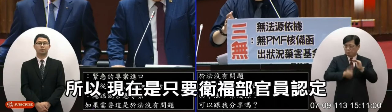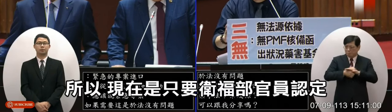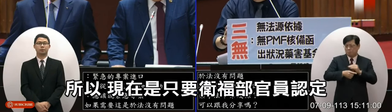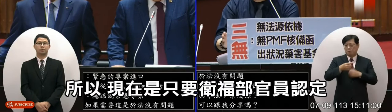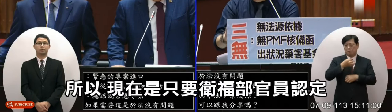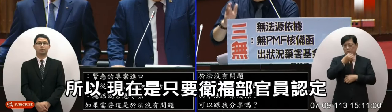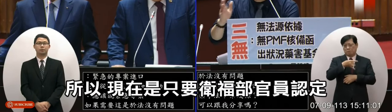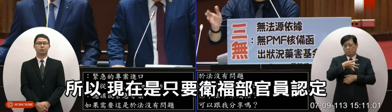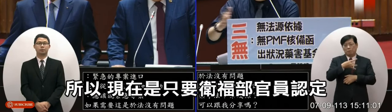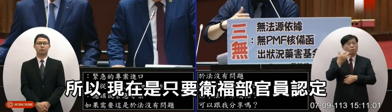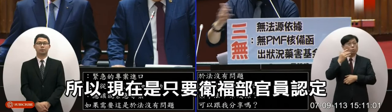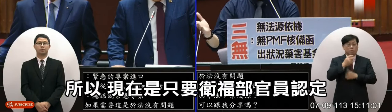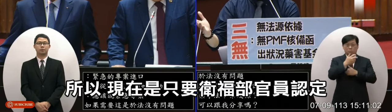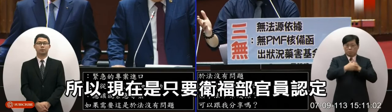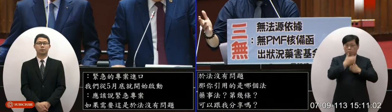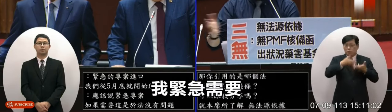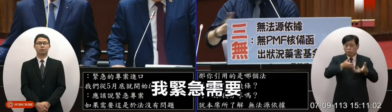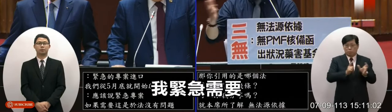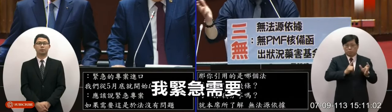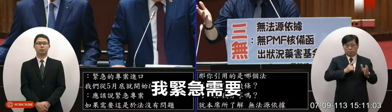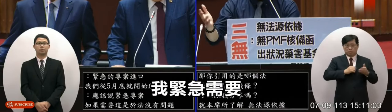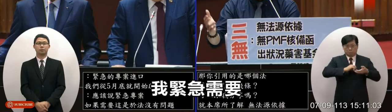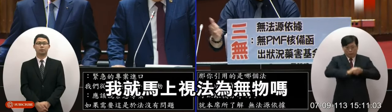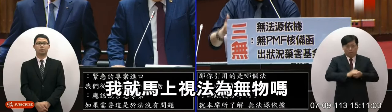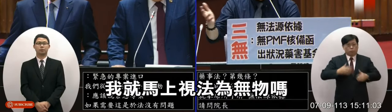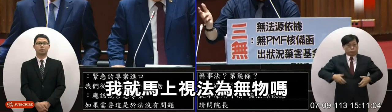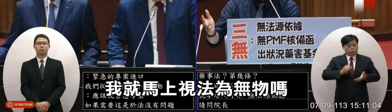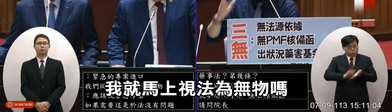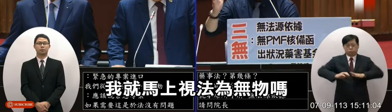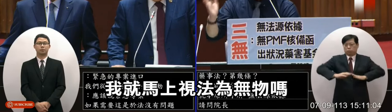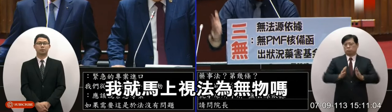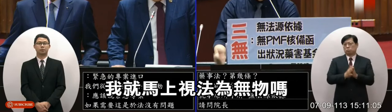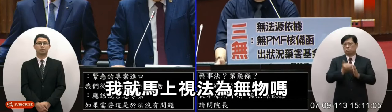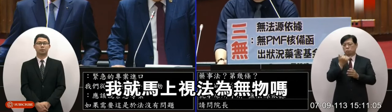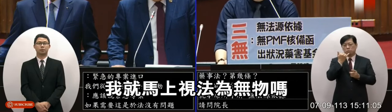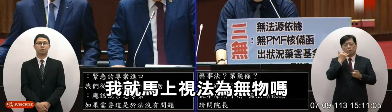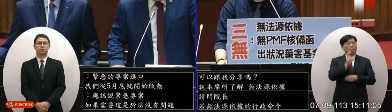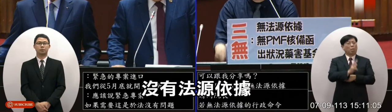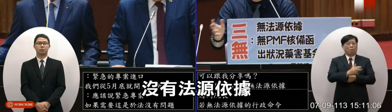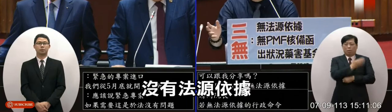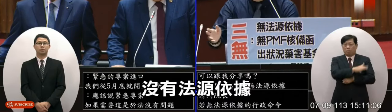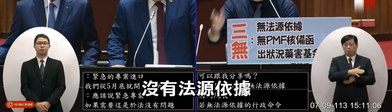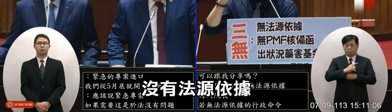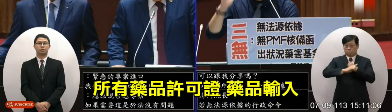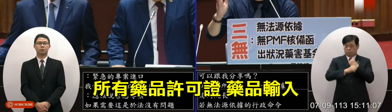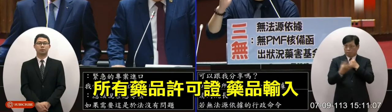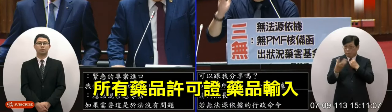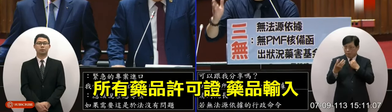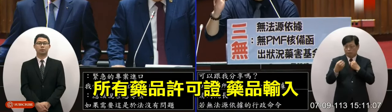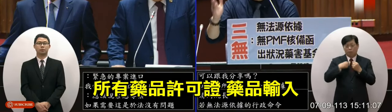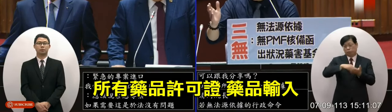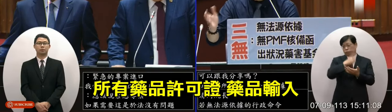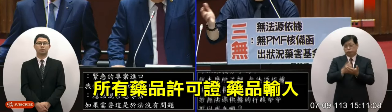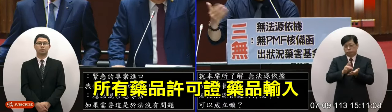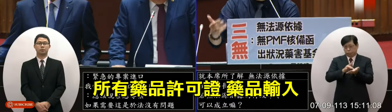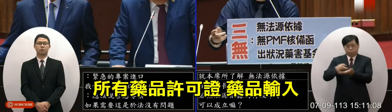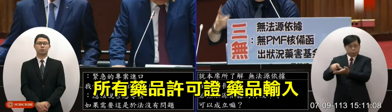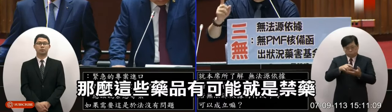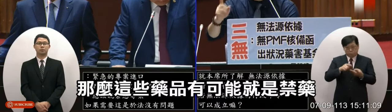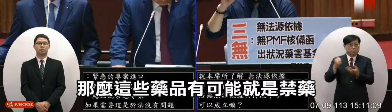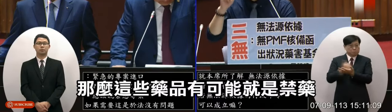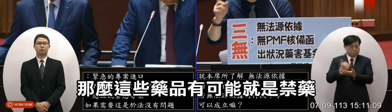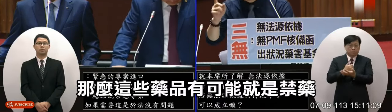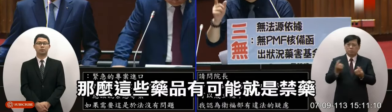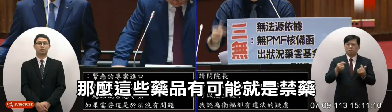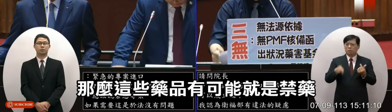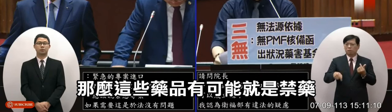以现在是只要卫福部官员认定我紧急需要，我就马上视法为无误吗？没有法院依据，所有药品许可证、药品输入，那